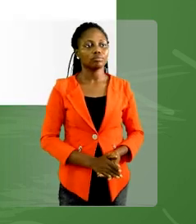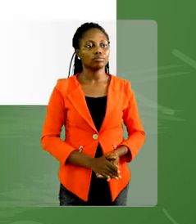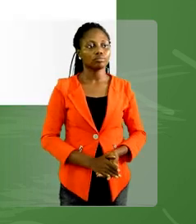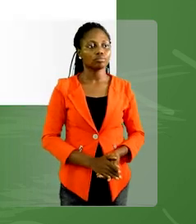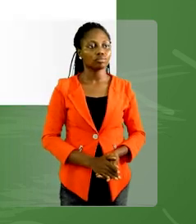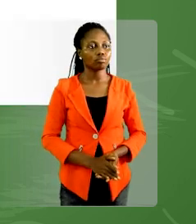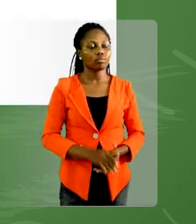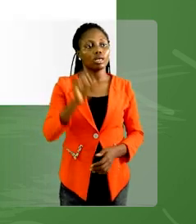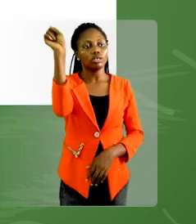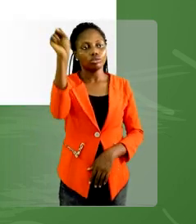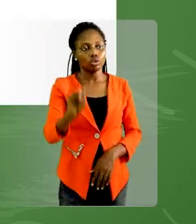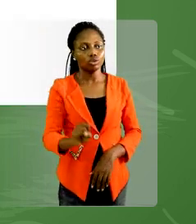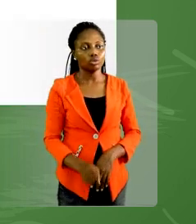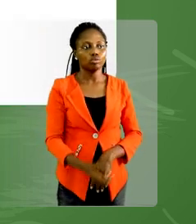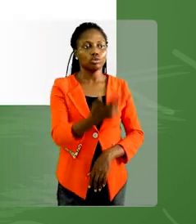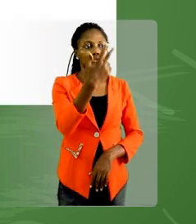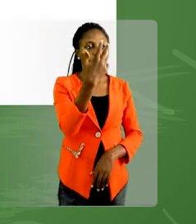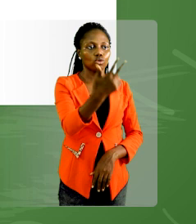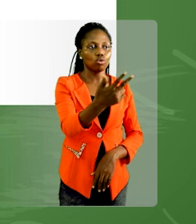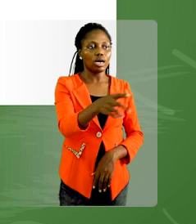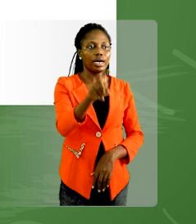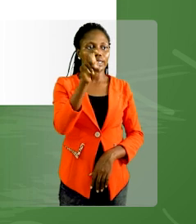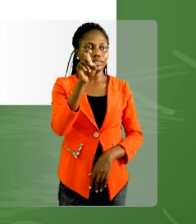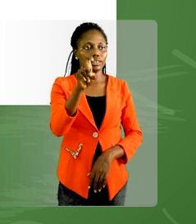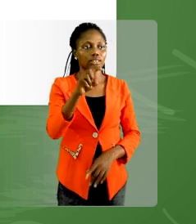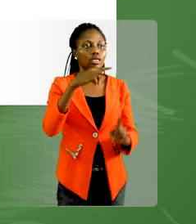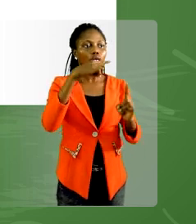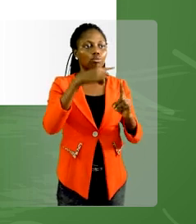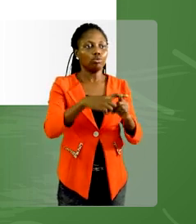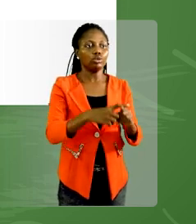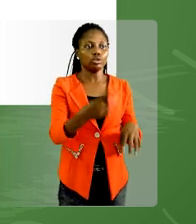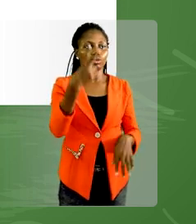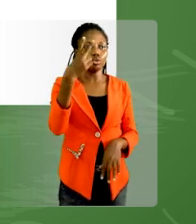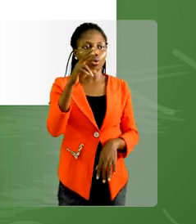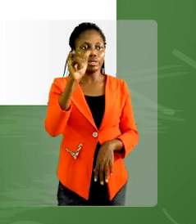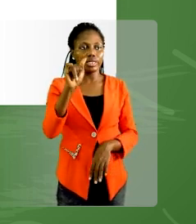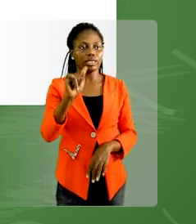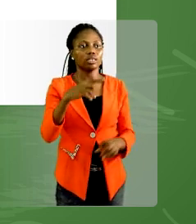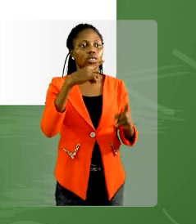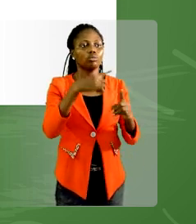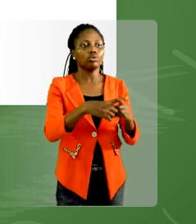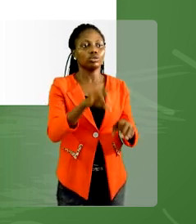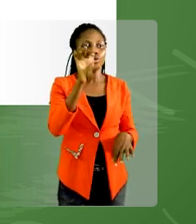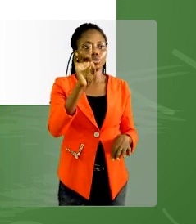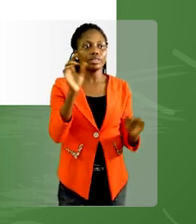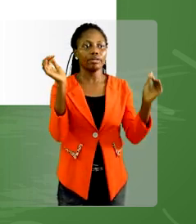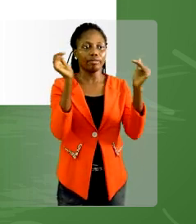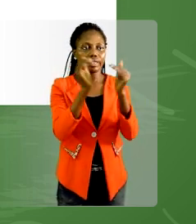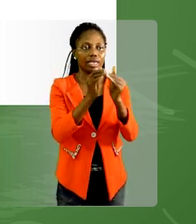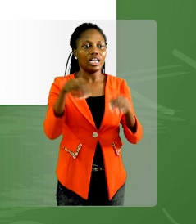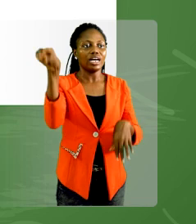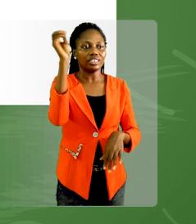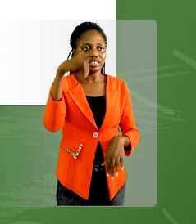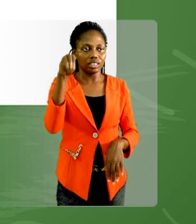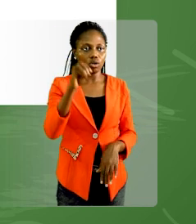Donc, solution. On sait que l'équation de la droite, c'est 3x plus 2y plus 8